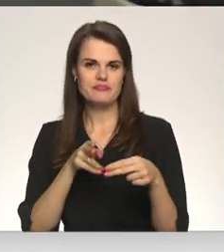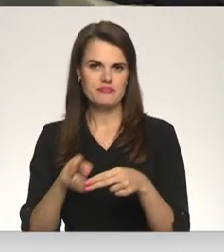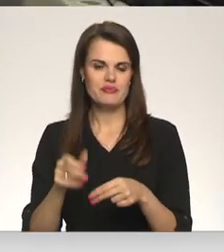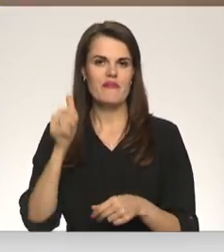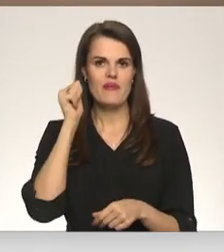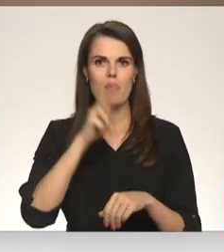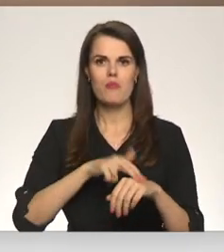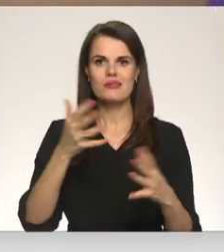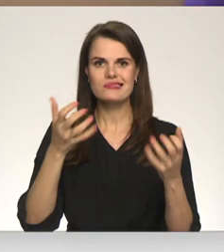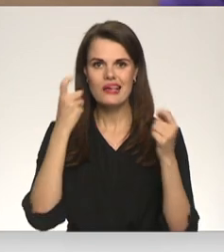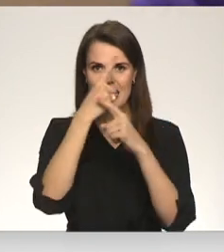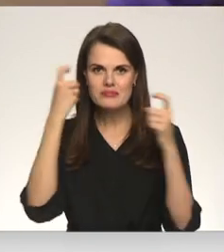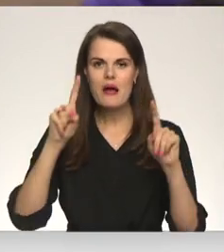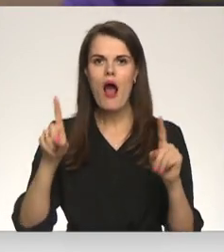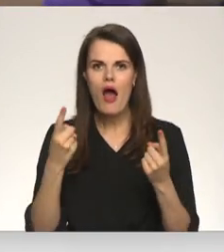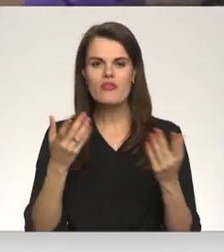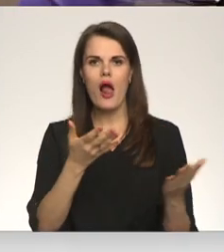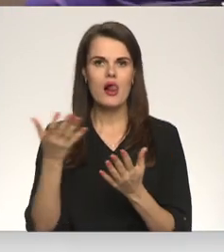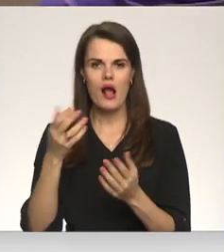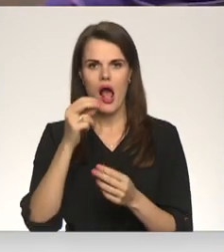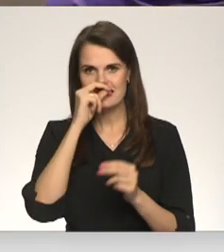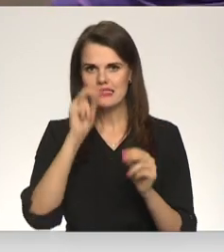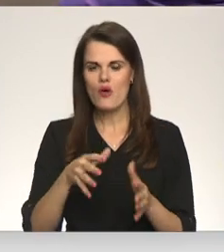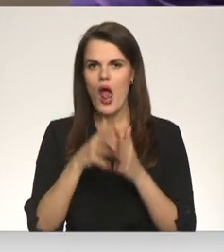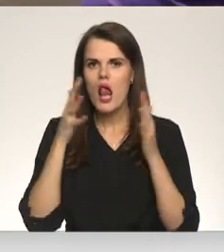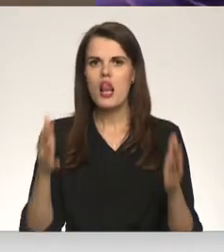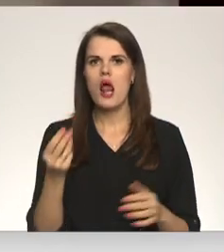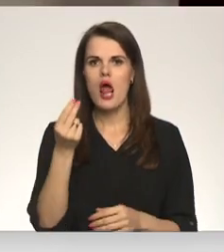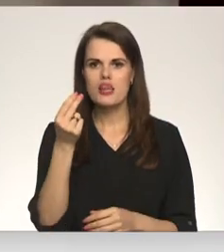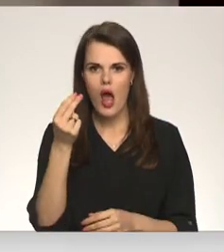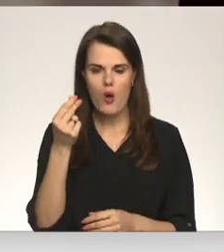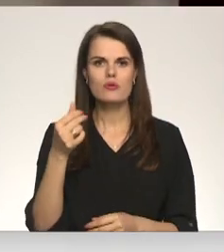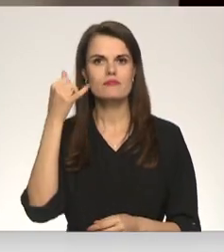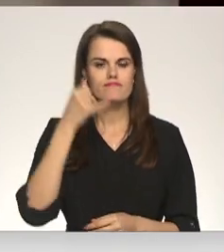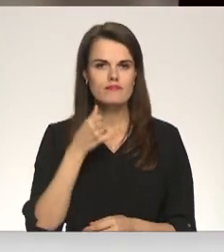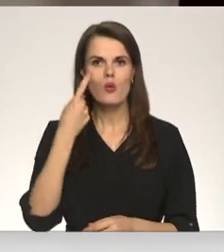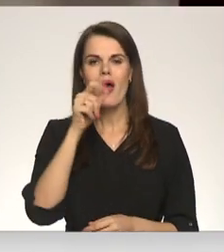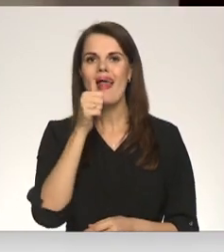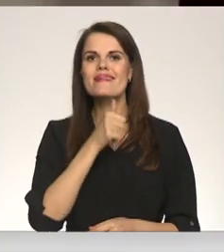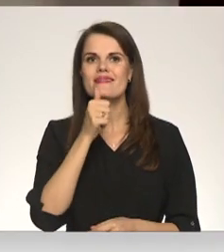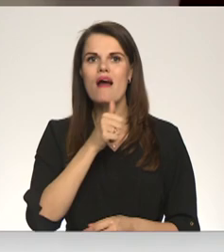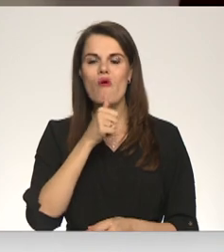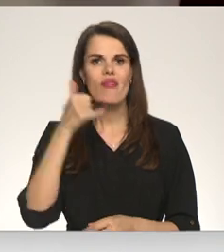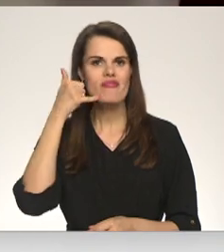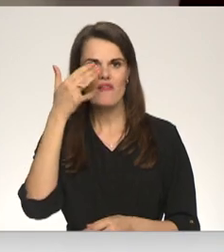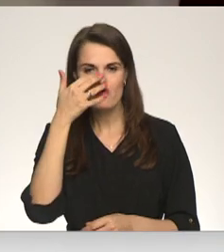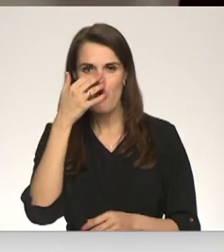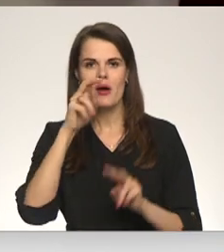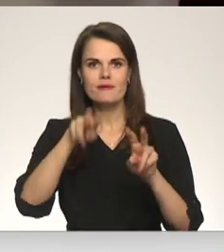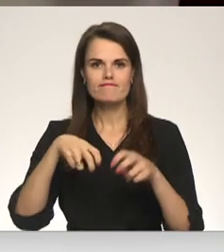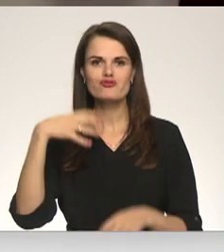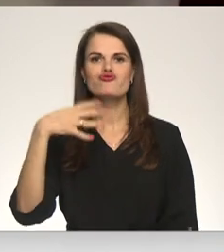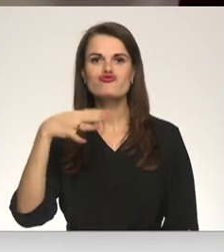policijā saņemta ziņas, ka atkal kāds zaudējis lielu naudu. Zvans no šoreiz no Igaunijas numura izkrāpti